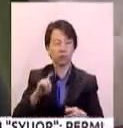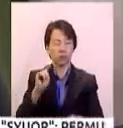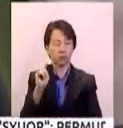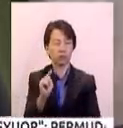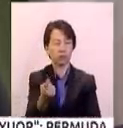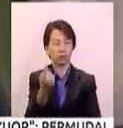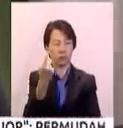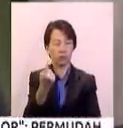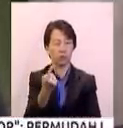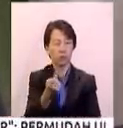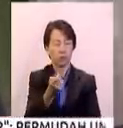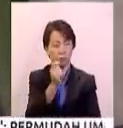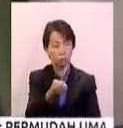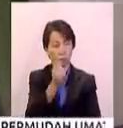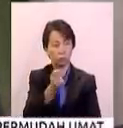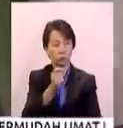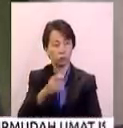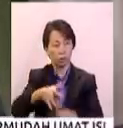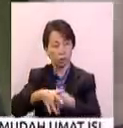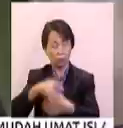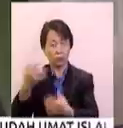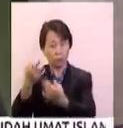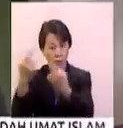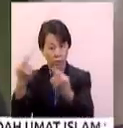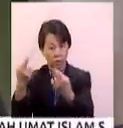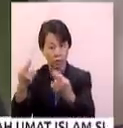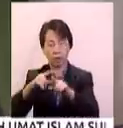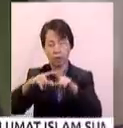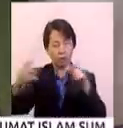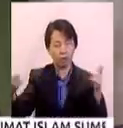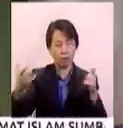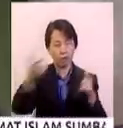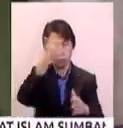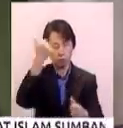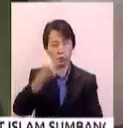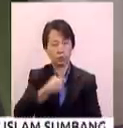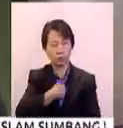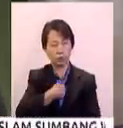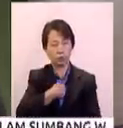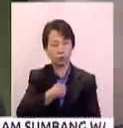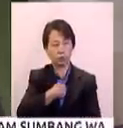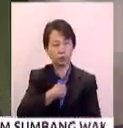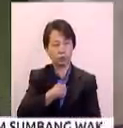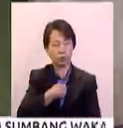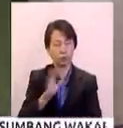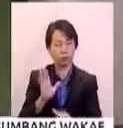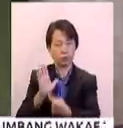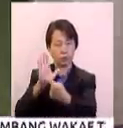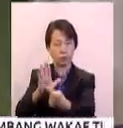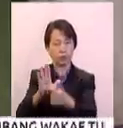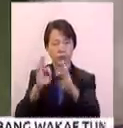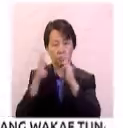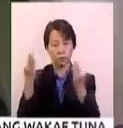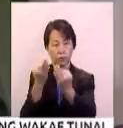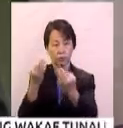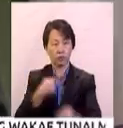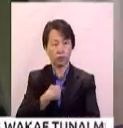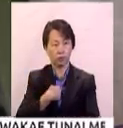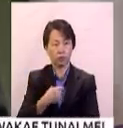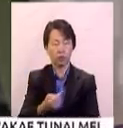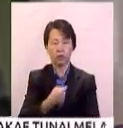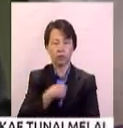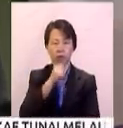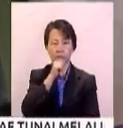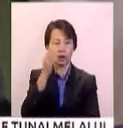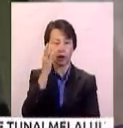Cuma ketuk-ketuk Syawal tu agak berbeza sikit, sebab saya menampilkan family saya. Saya tak kata